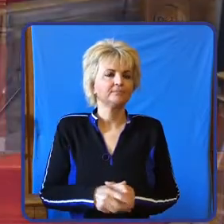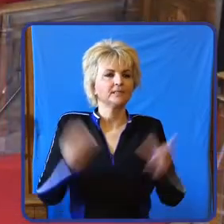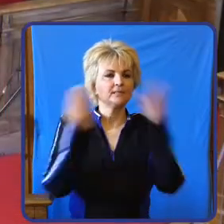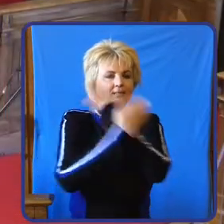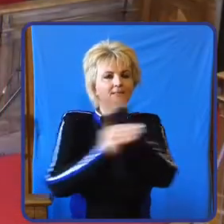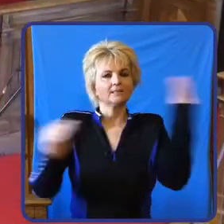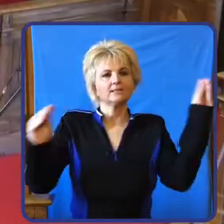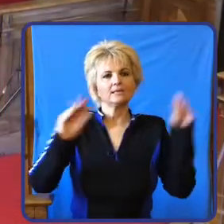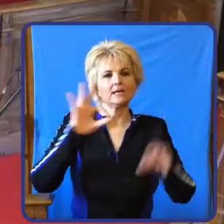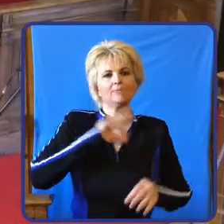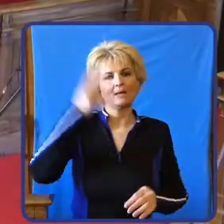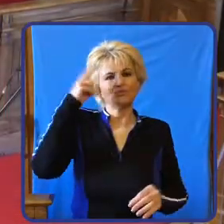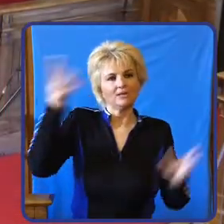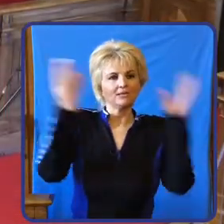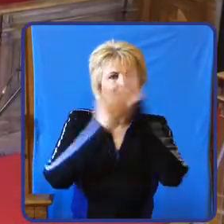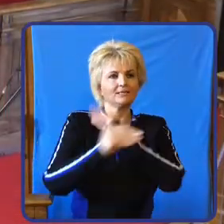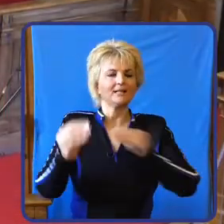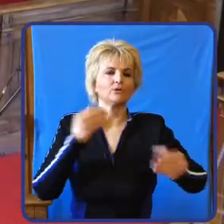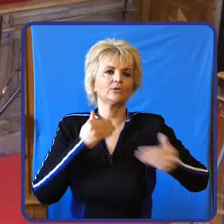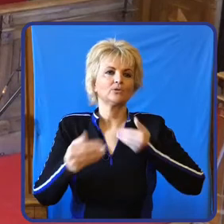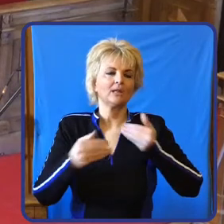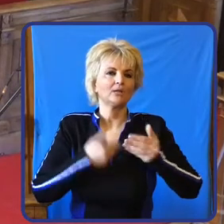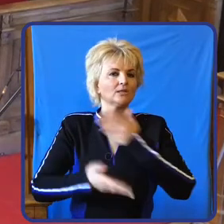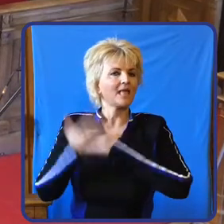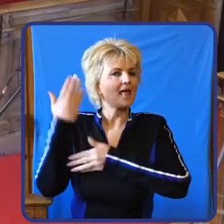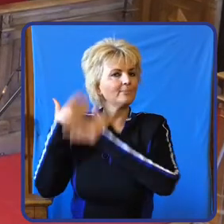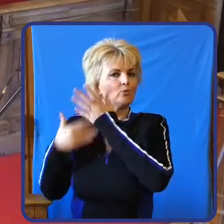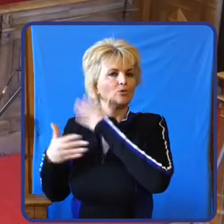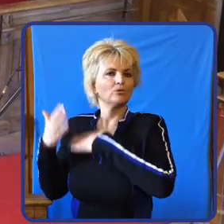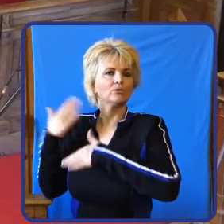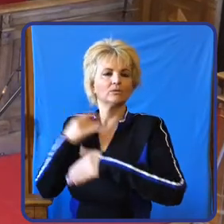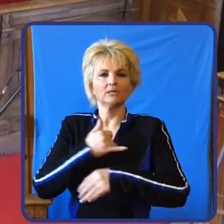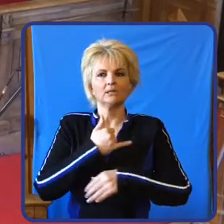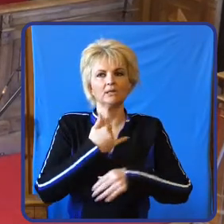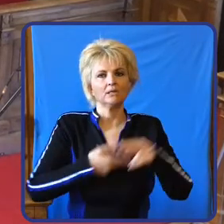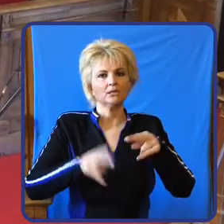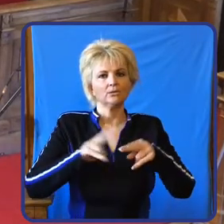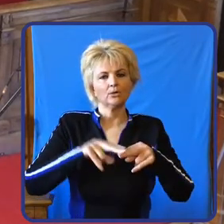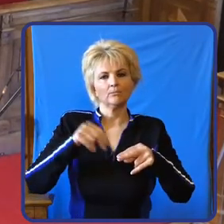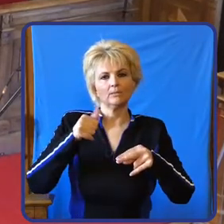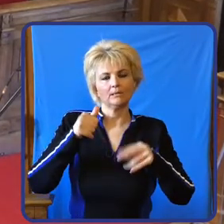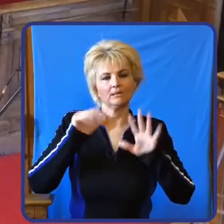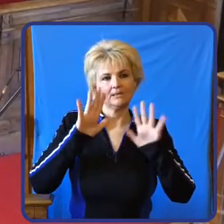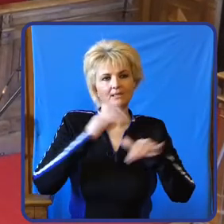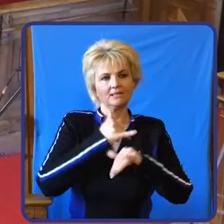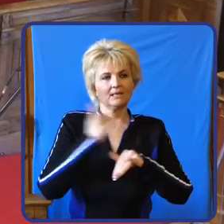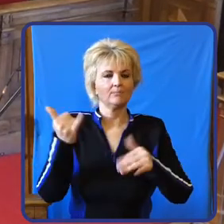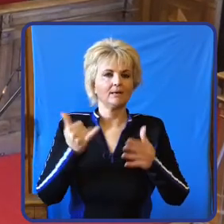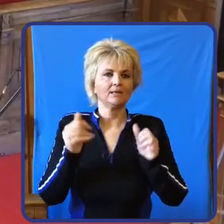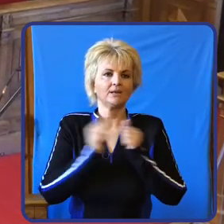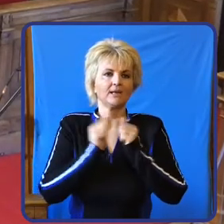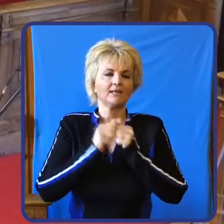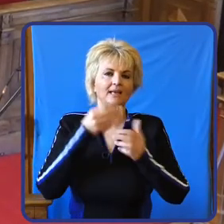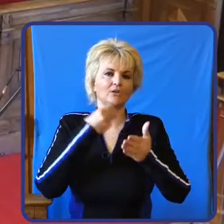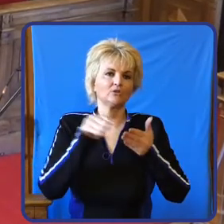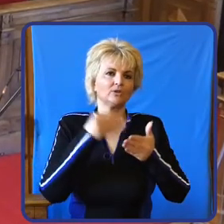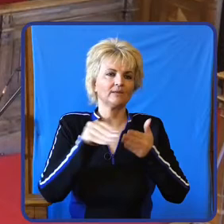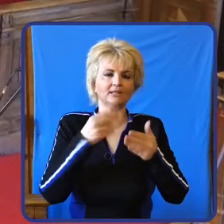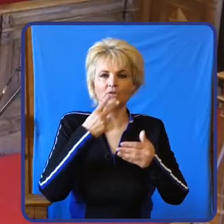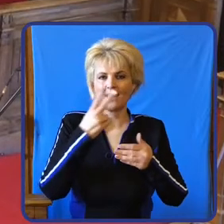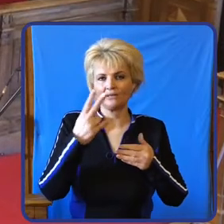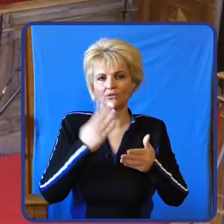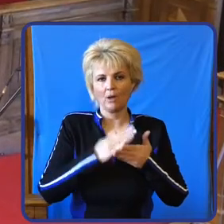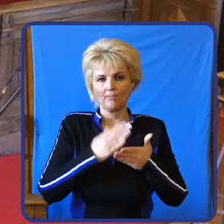Tisztelt polgármester úr, tisztelt közgyűlés, hát az elmúlt évtized, több mint egy évtizedben rengeteg költségvetését láttam